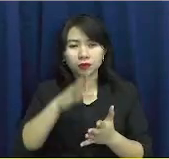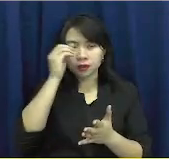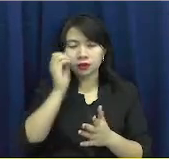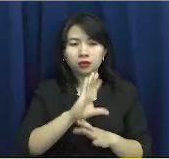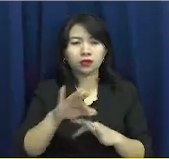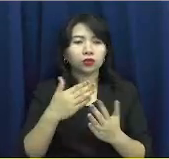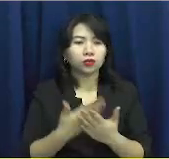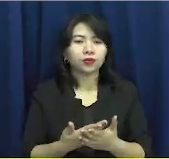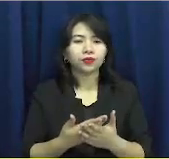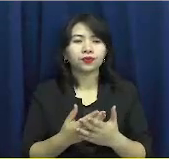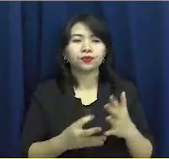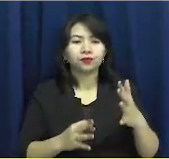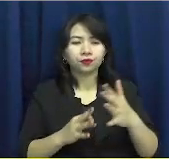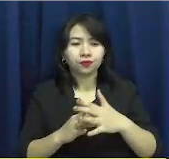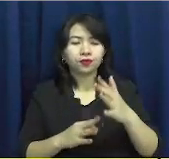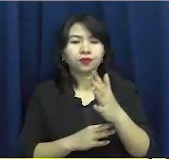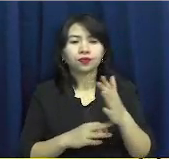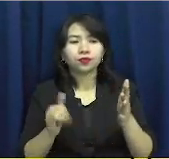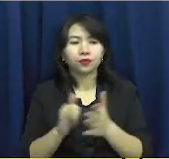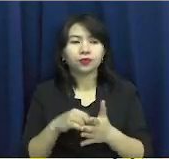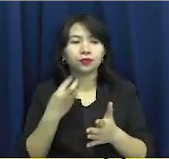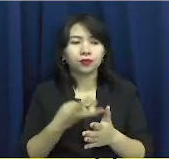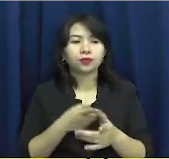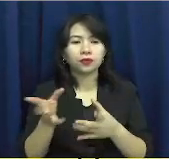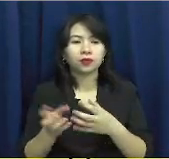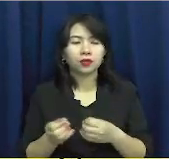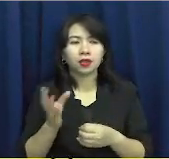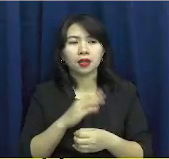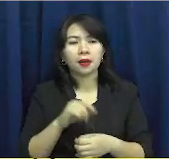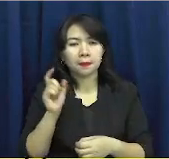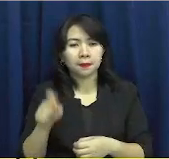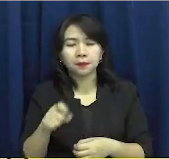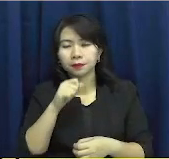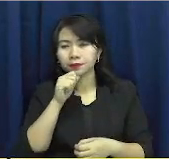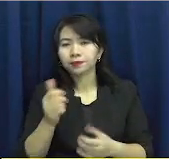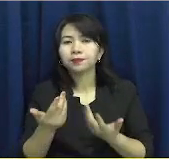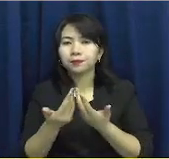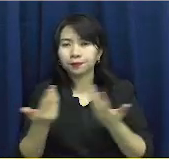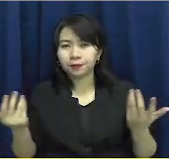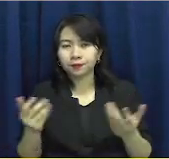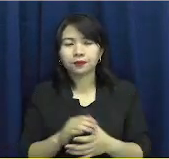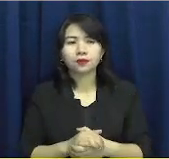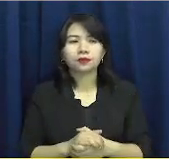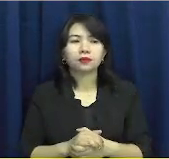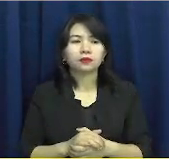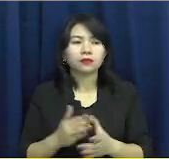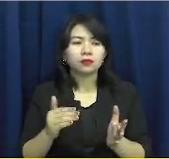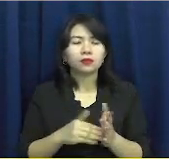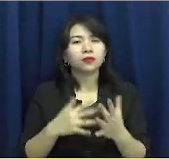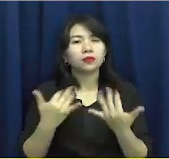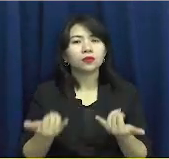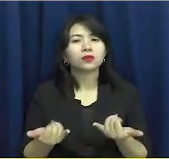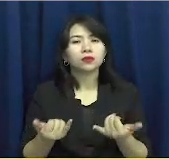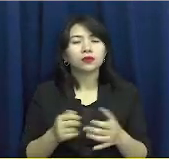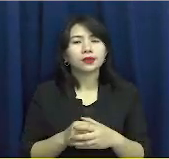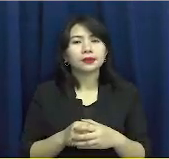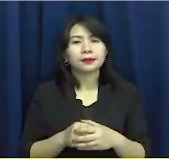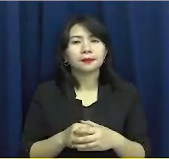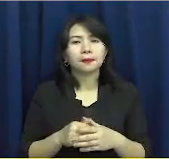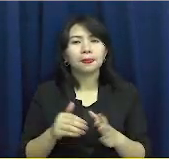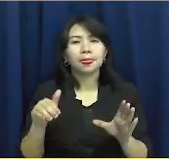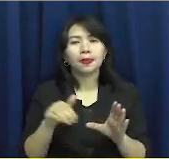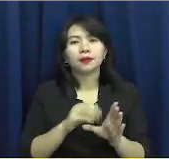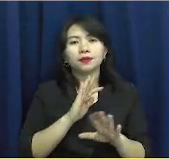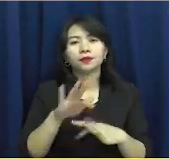natin, hindi natin dapat pwedeng layuan. You see, o tingnan niyo po, bigyan ko kayo ng magandang ilustrasyon, mga kapatid. Pagdating po sa mga paglago na